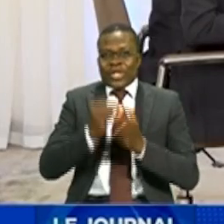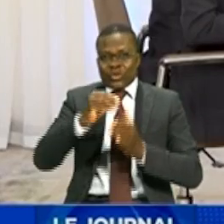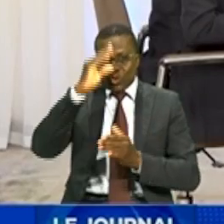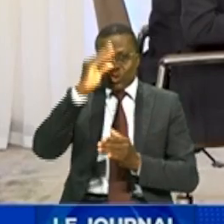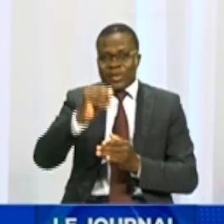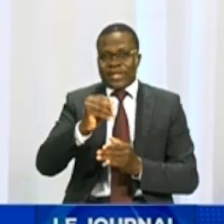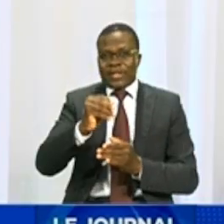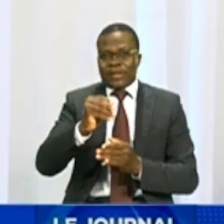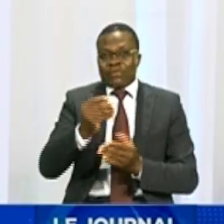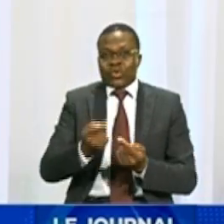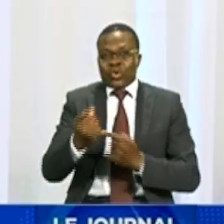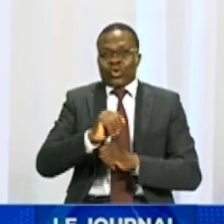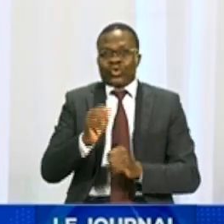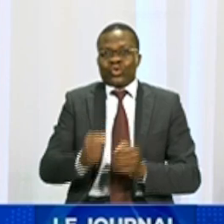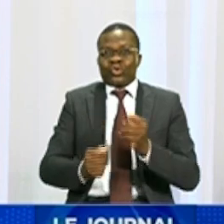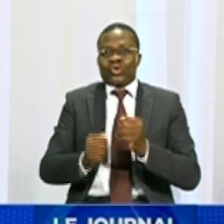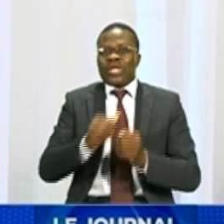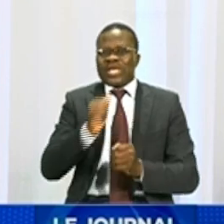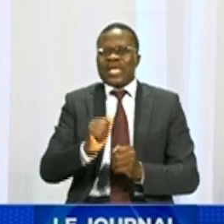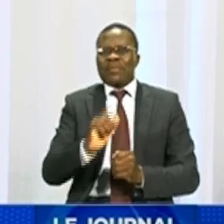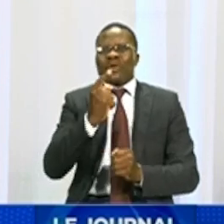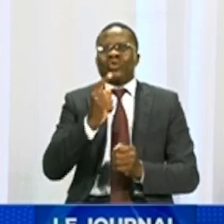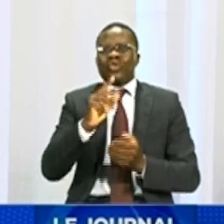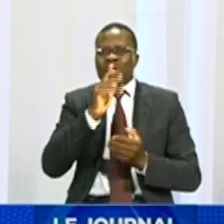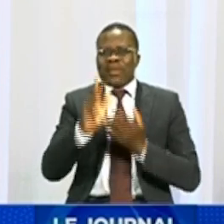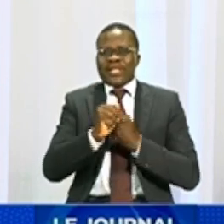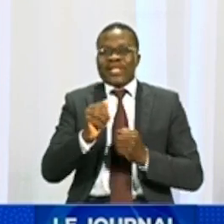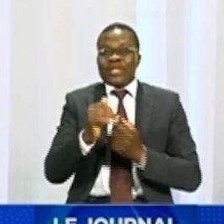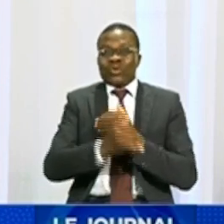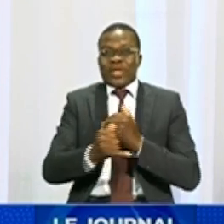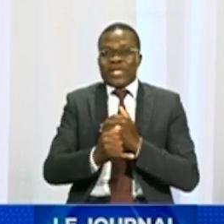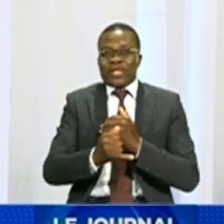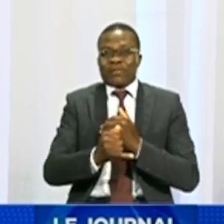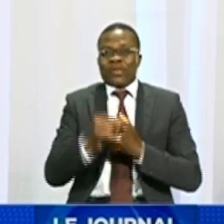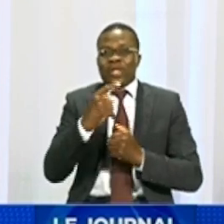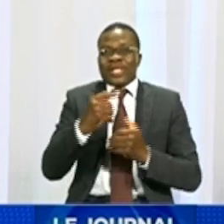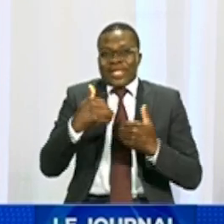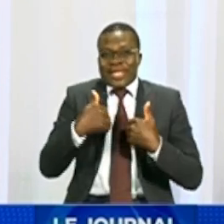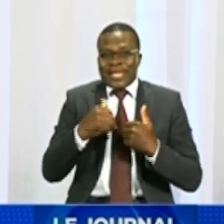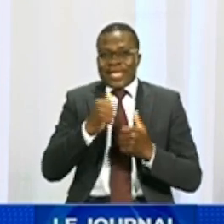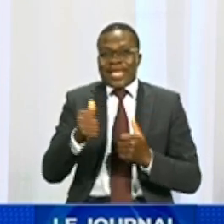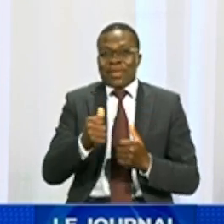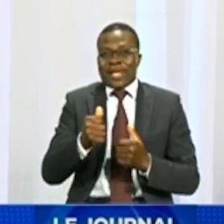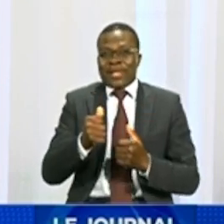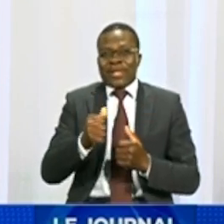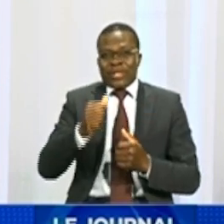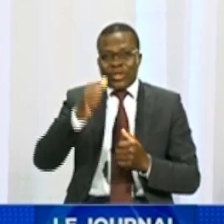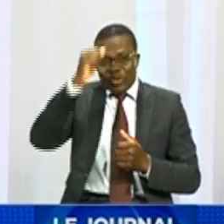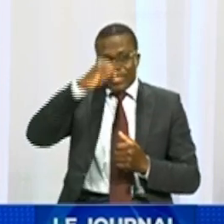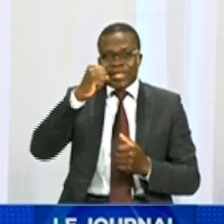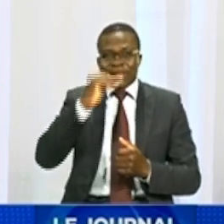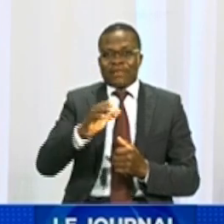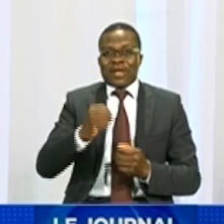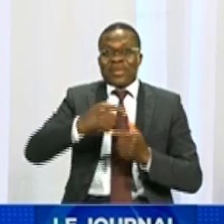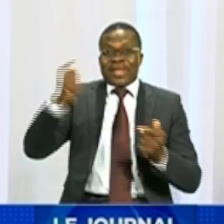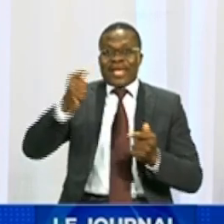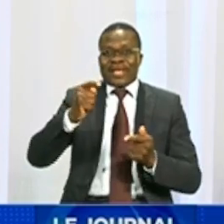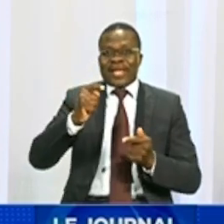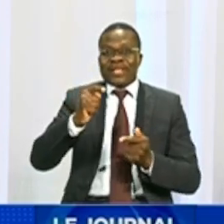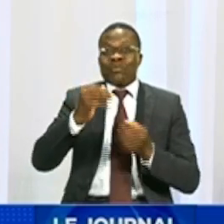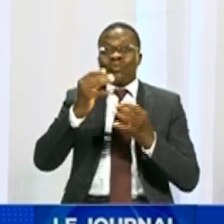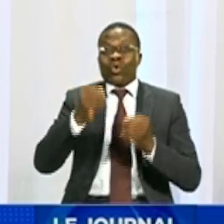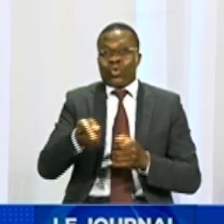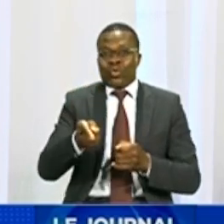humaines. Aujourd'hui, il n'y a plus une seule maternité du pays qui ne dispose pas d'une sage-femme, la grande majorité des